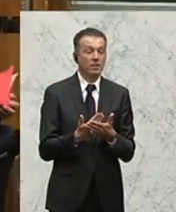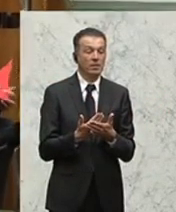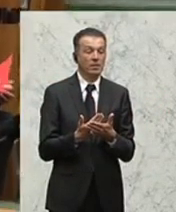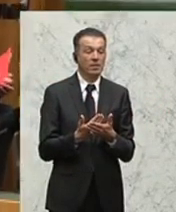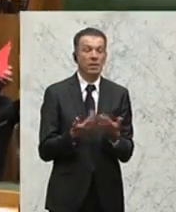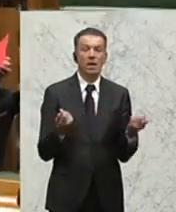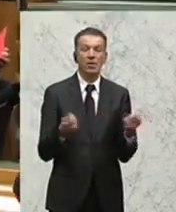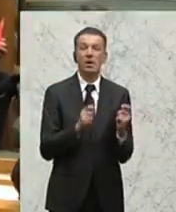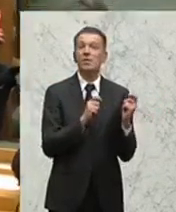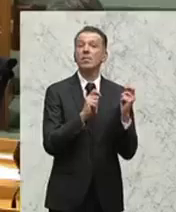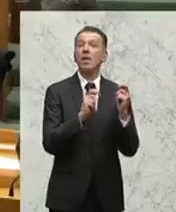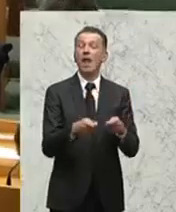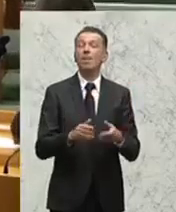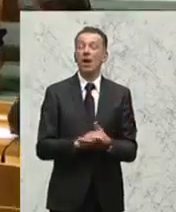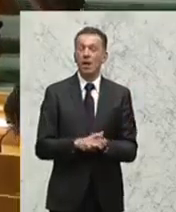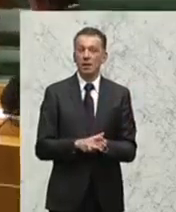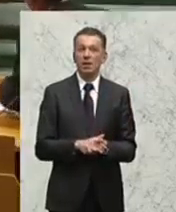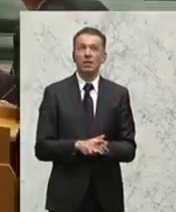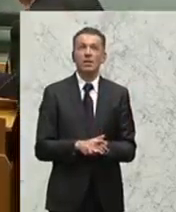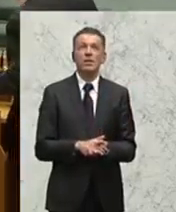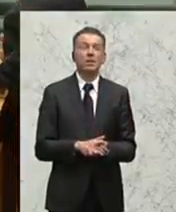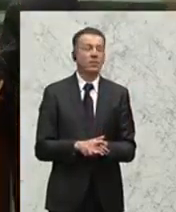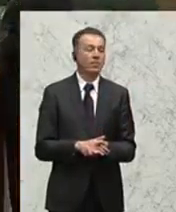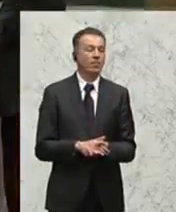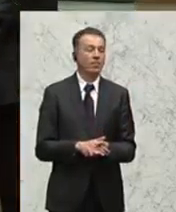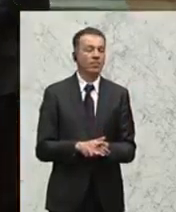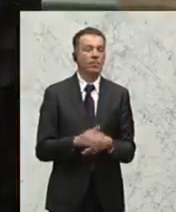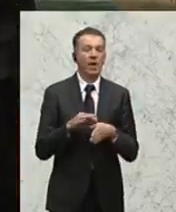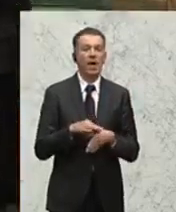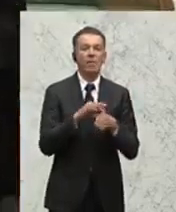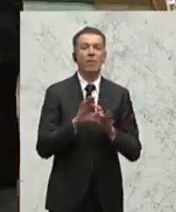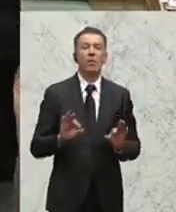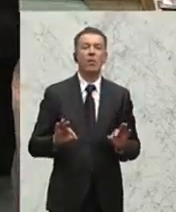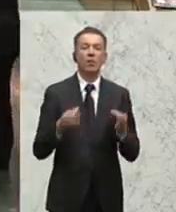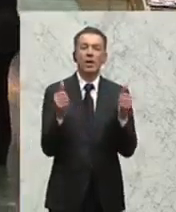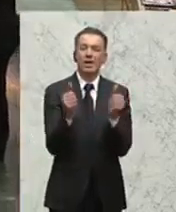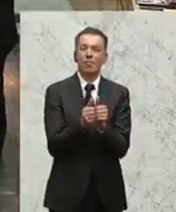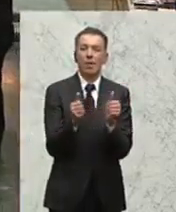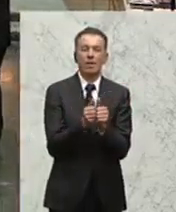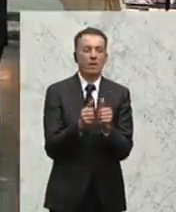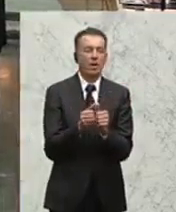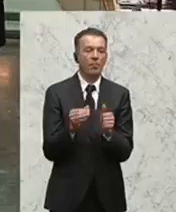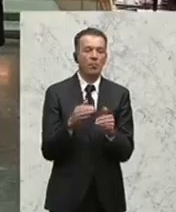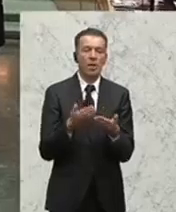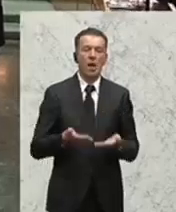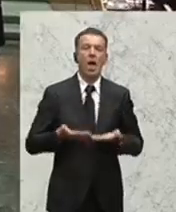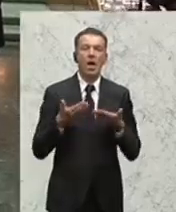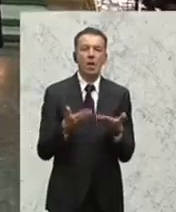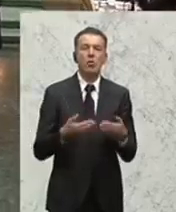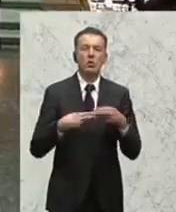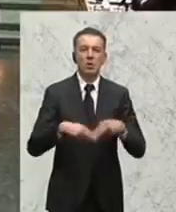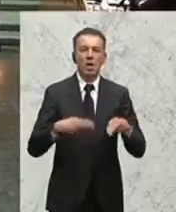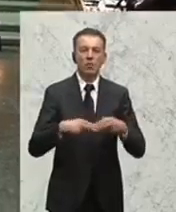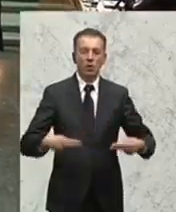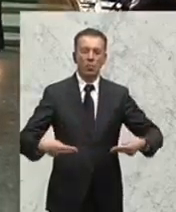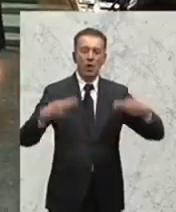Ich darf deshalb folgenden Entschließungsantrag einbringen. Die Einführung einer Qualitätspartnerschaft mit der heimischen Gastronomie, Hotellerie